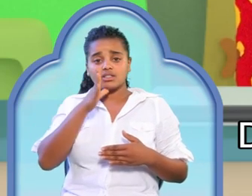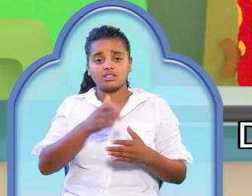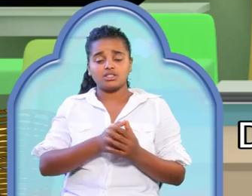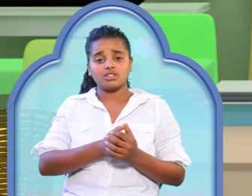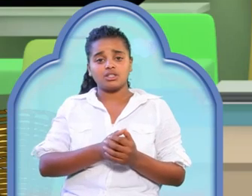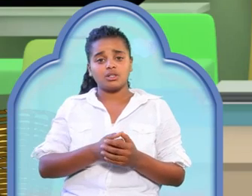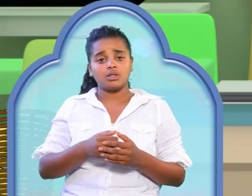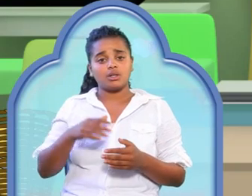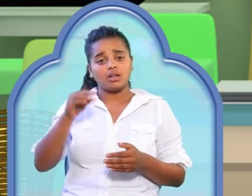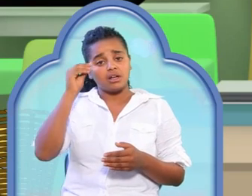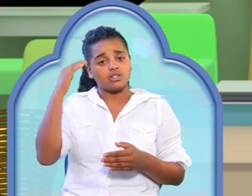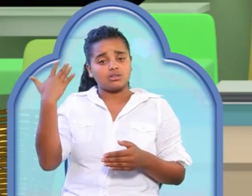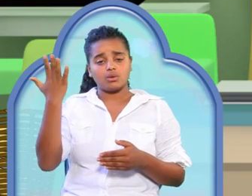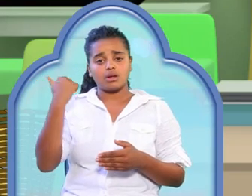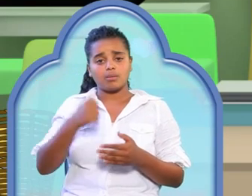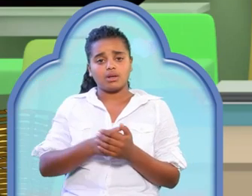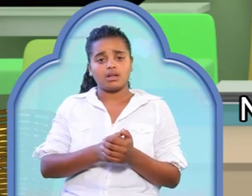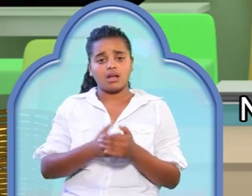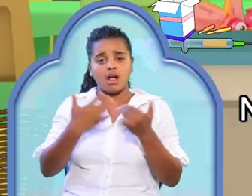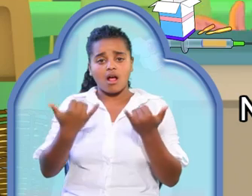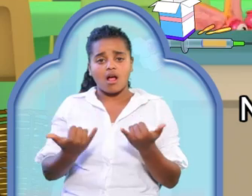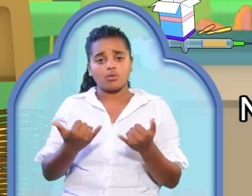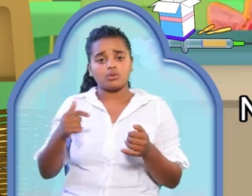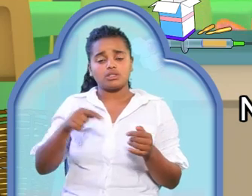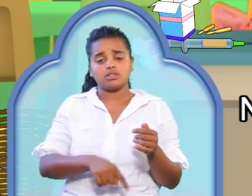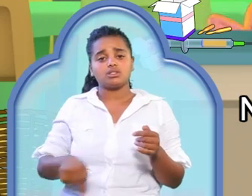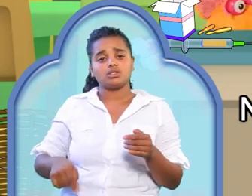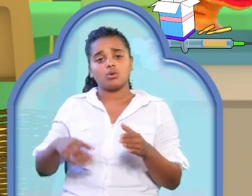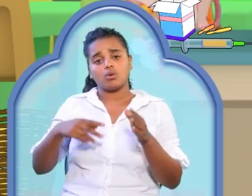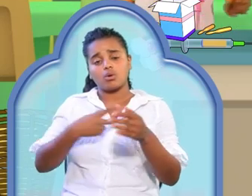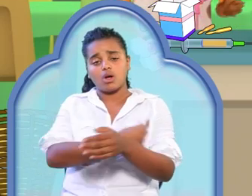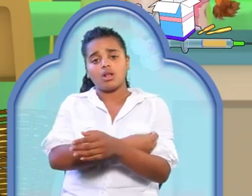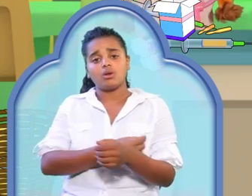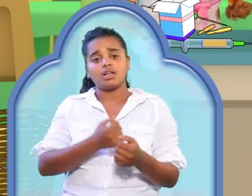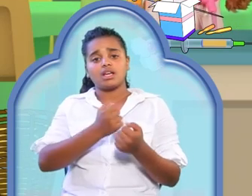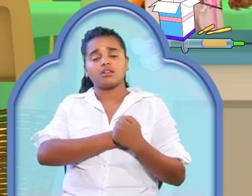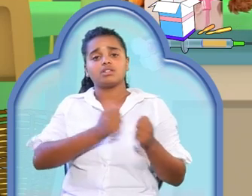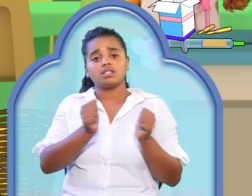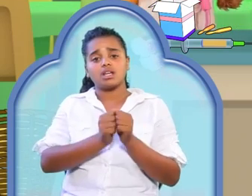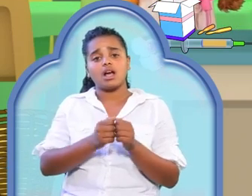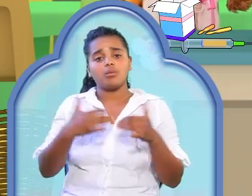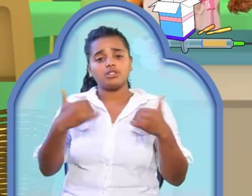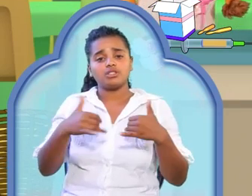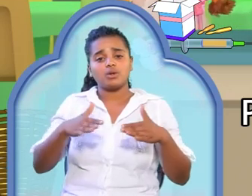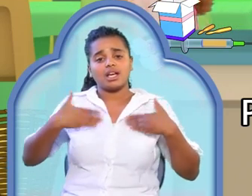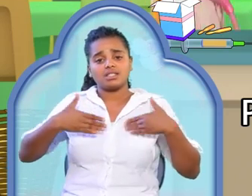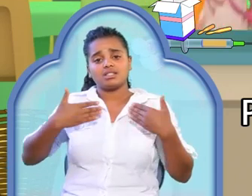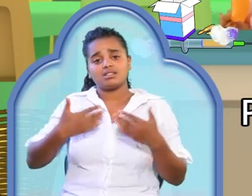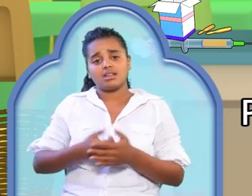አትርሺ። ወይ ራስጭው ነበር። አሁን ጭንሽን ወጋዋል። ከፍቅር ጋር መጫወት